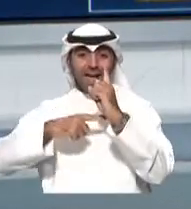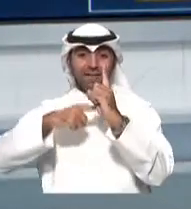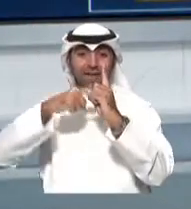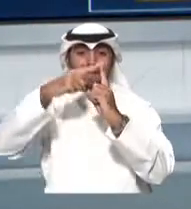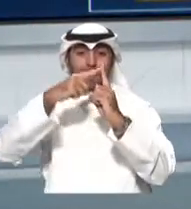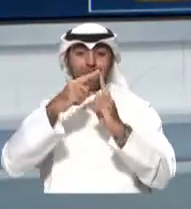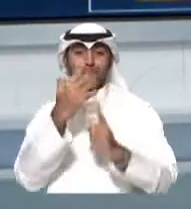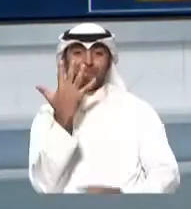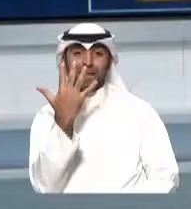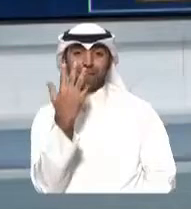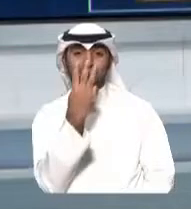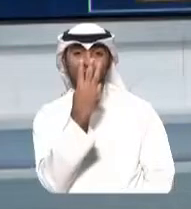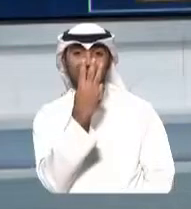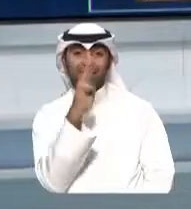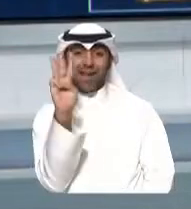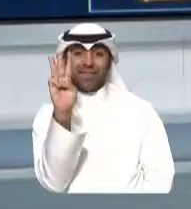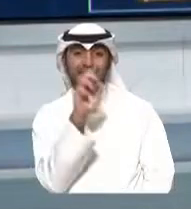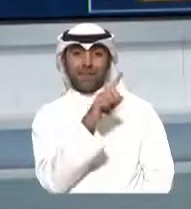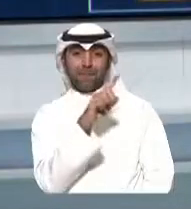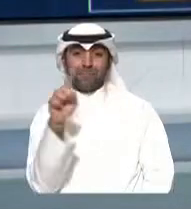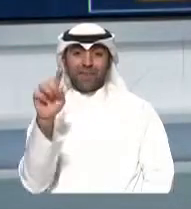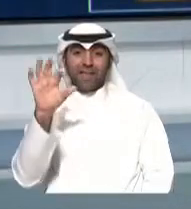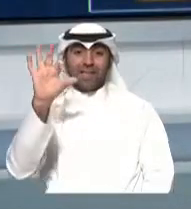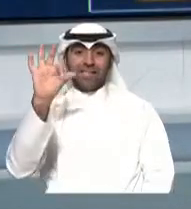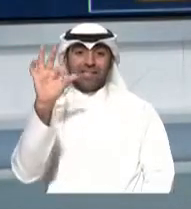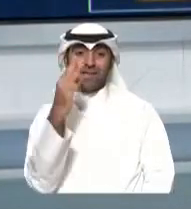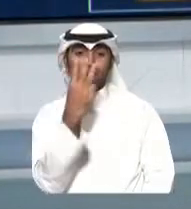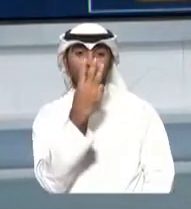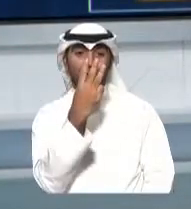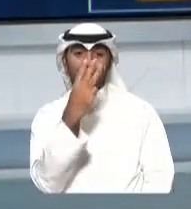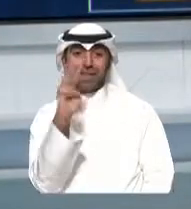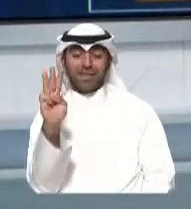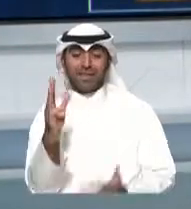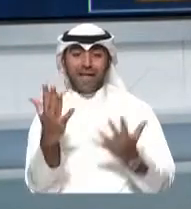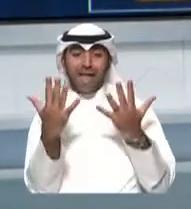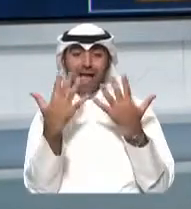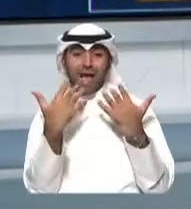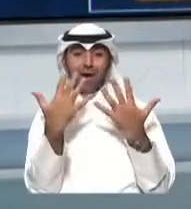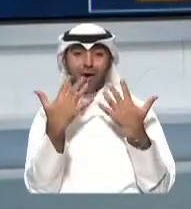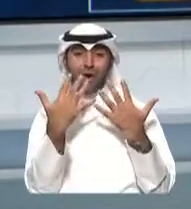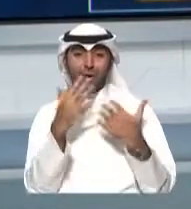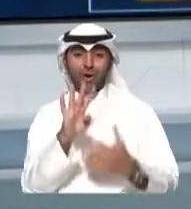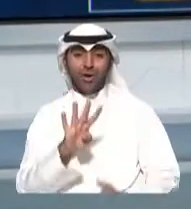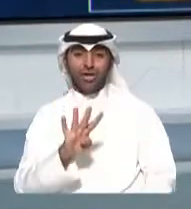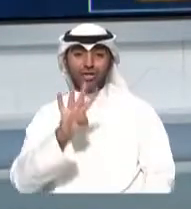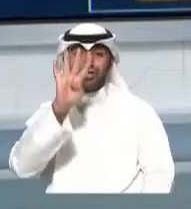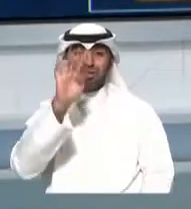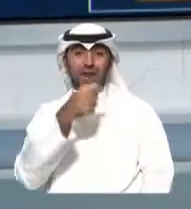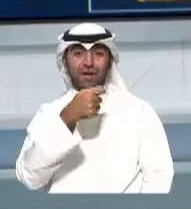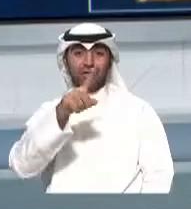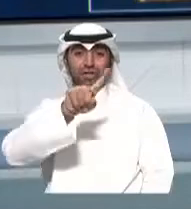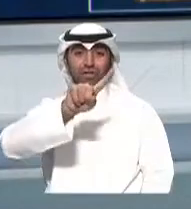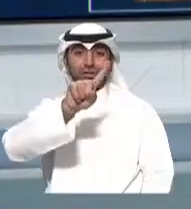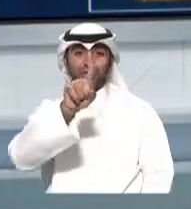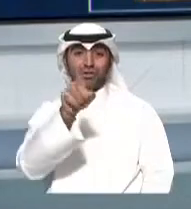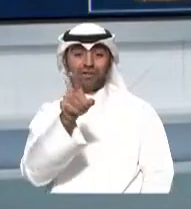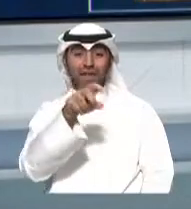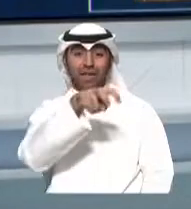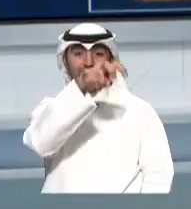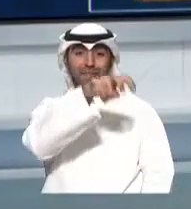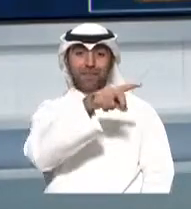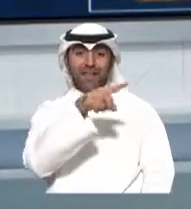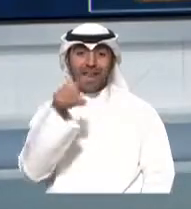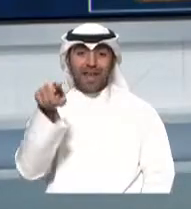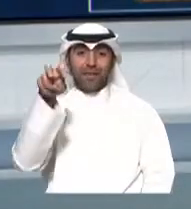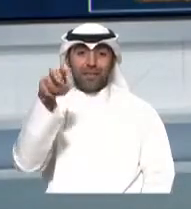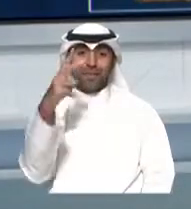تكون شمالية غربية إلى متقلبة الاتجاه من 8 إلى 28 كيلو متر في الساعة. الإحساس بالرطوبة راح يكون ملحوظ ابتداء من مساء يوم الغد على